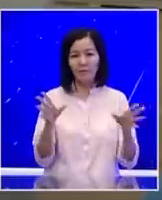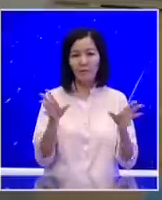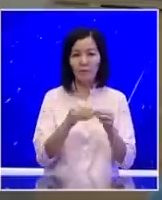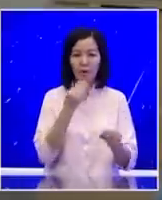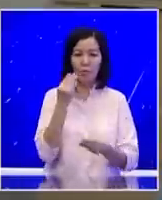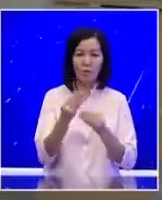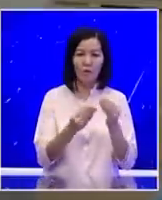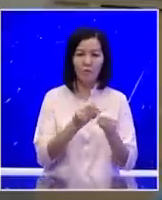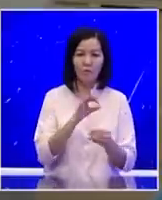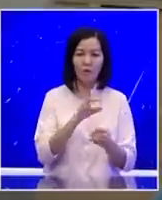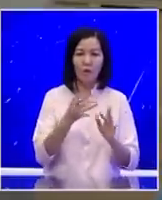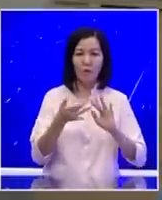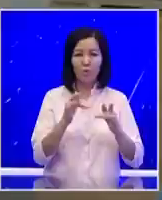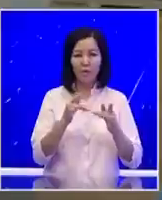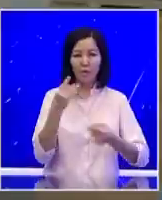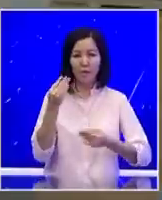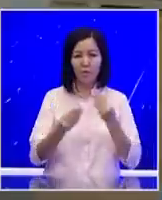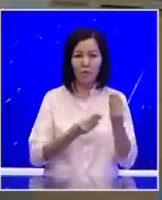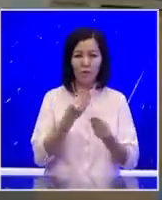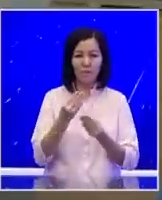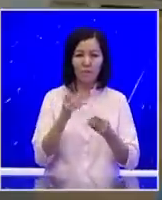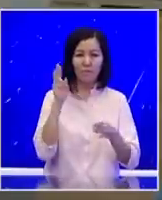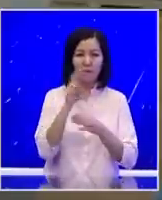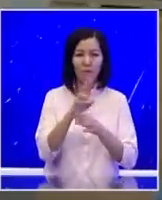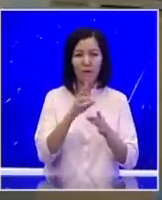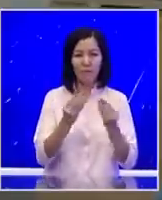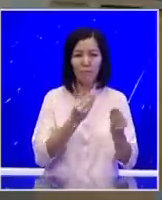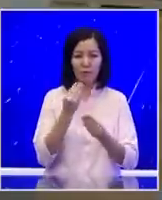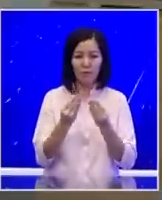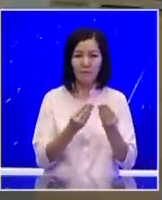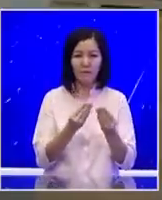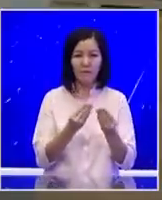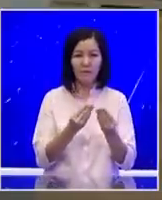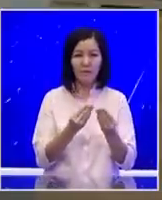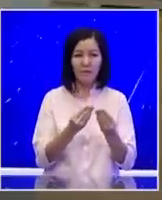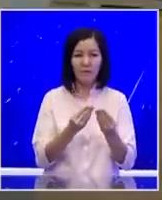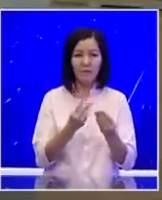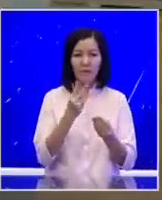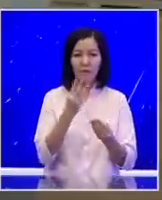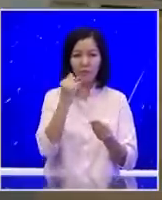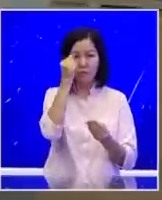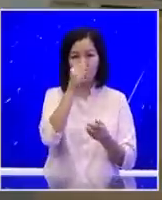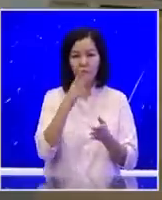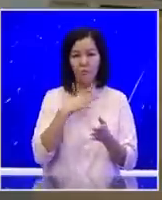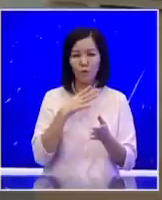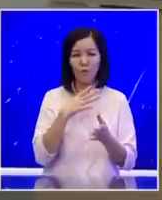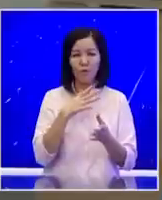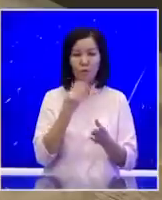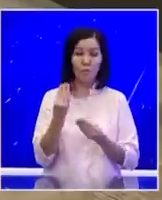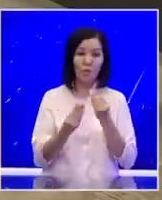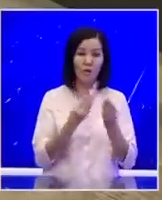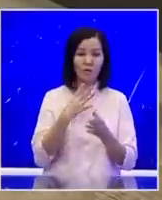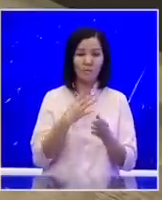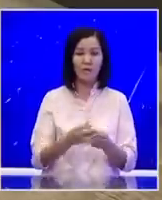бар, онлайн ойнаймыз, не болмаса бір жерге барып ойнаймыз. Осымен бір 2-3 жылдай уақыт болды ойнап